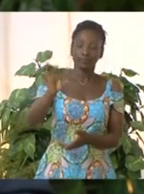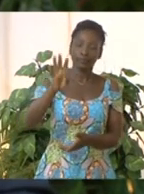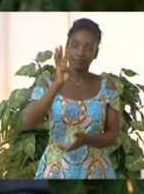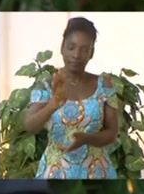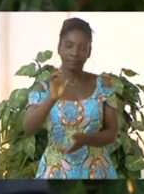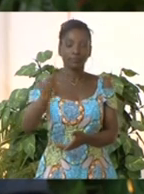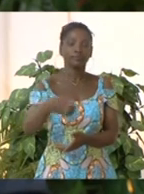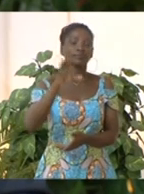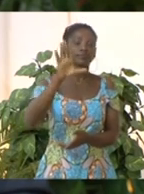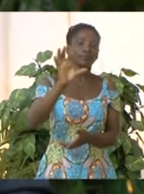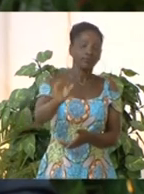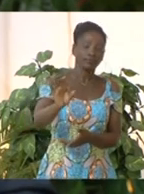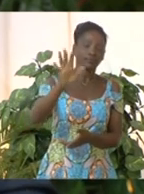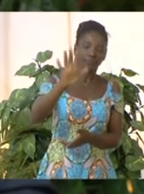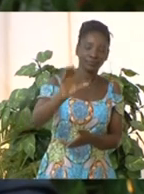94,95%.